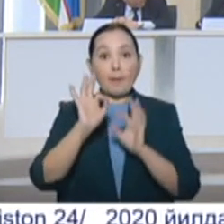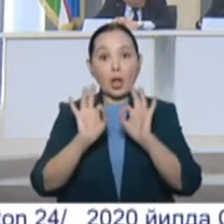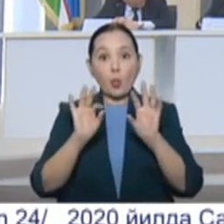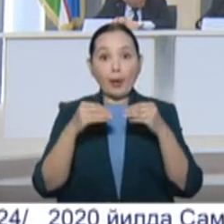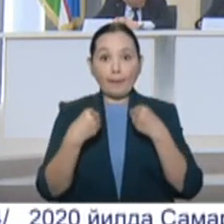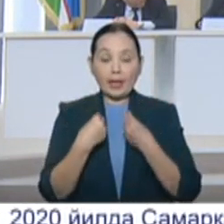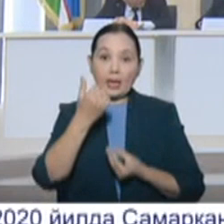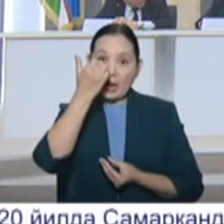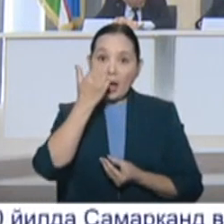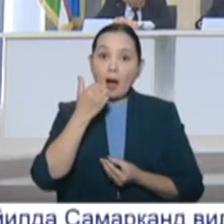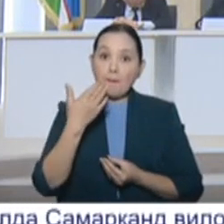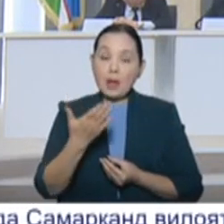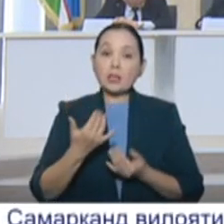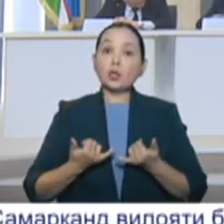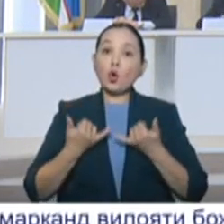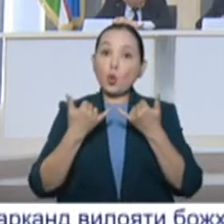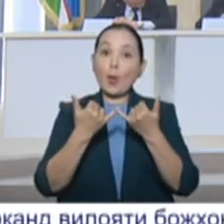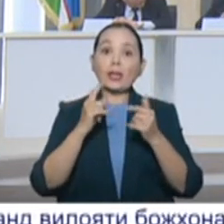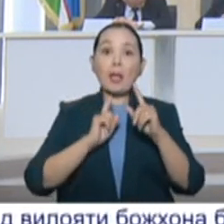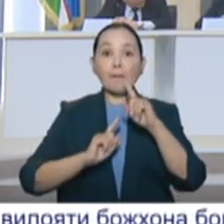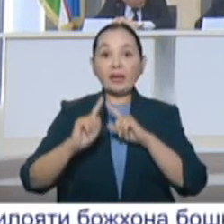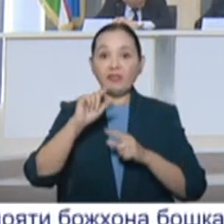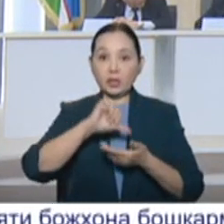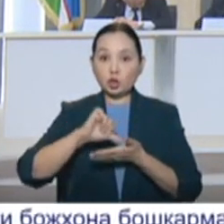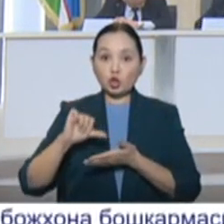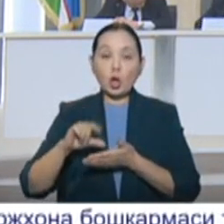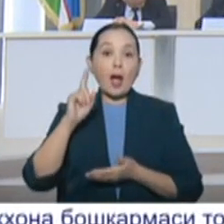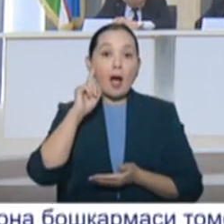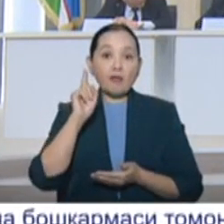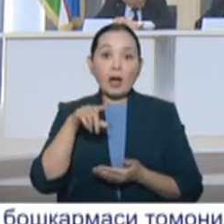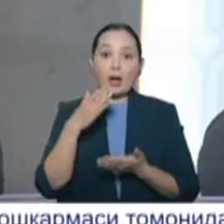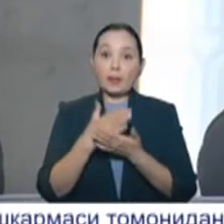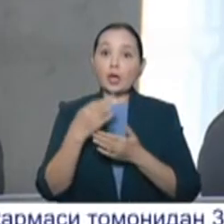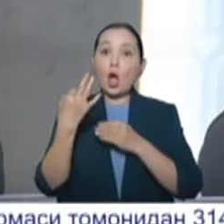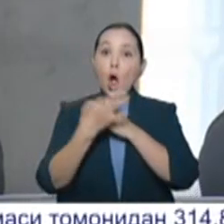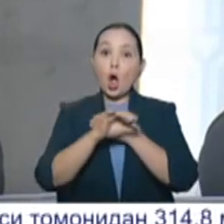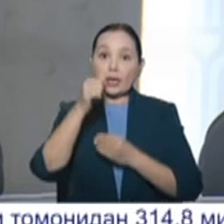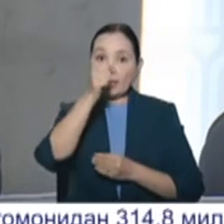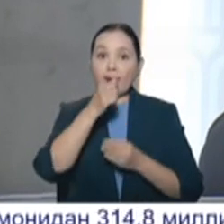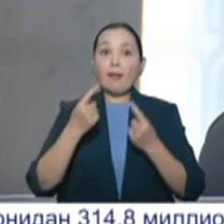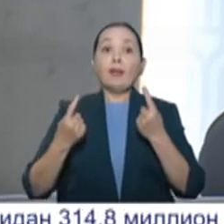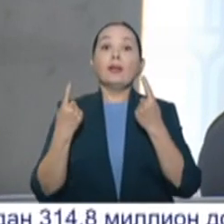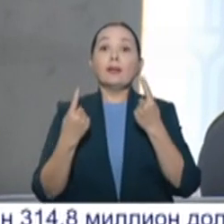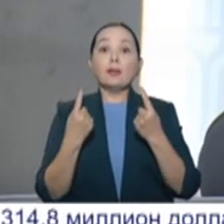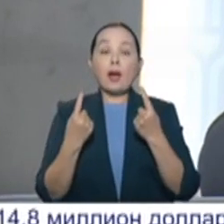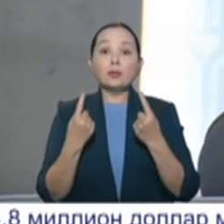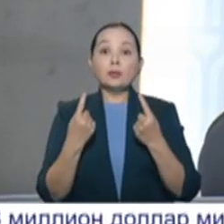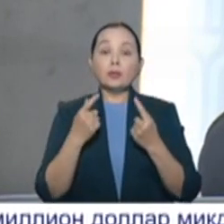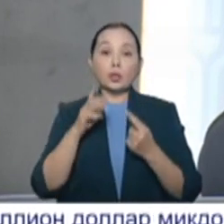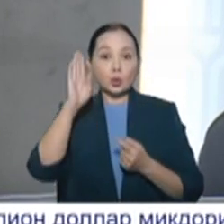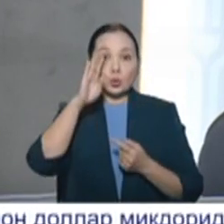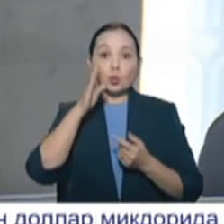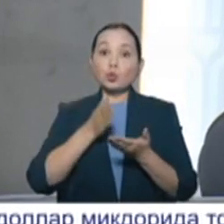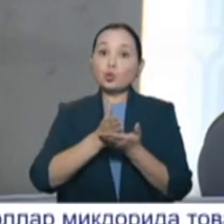Rahmat, katta rahmat, hurmatli brifing ishtirokchilari. Xabaringizlar bor, oxirgi yillar juda ham katta, ayni shu suv